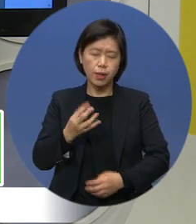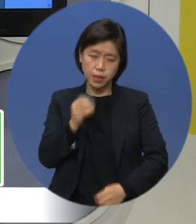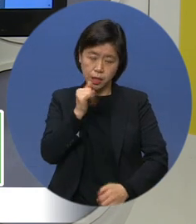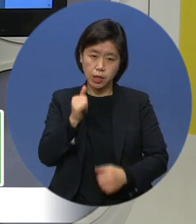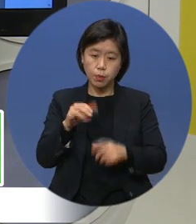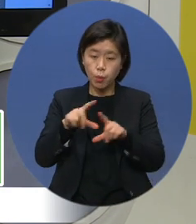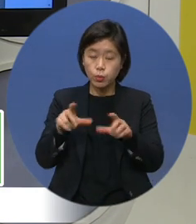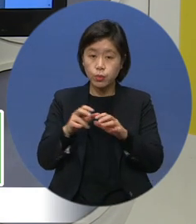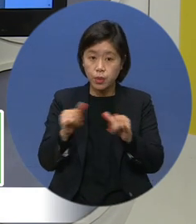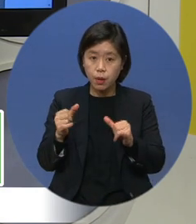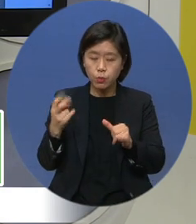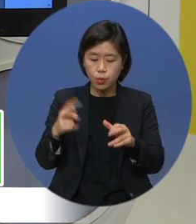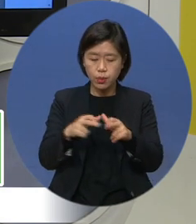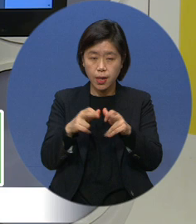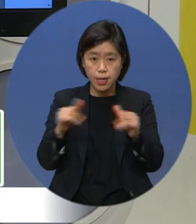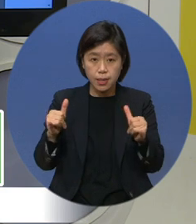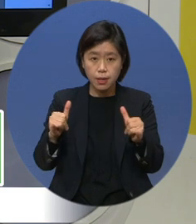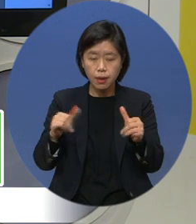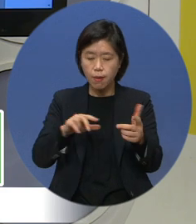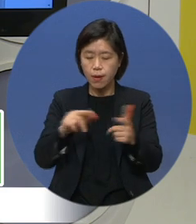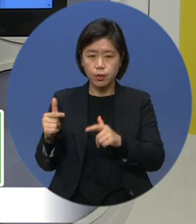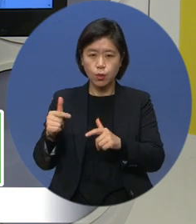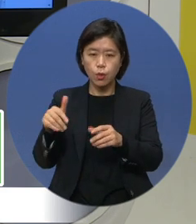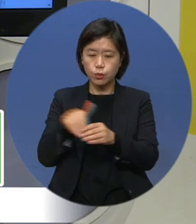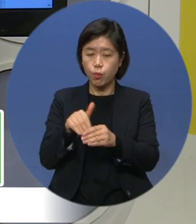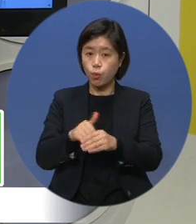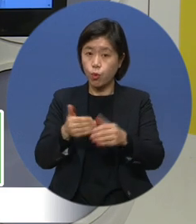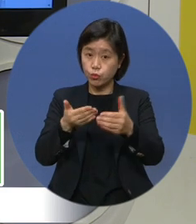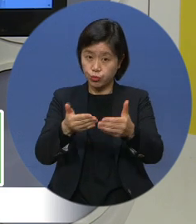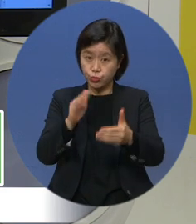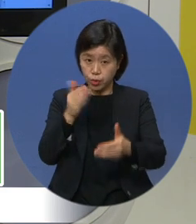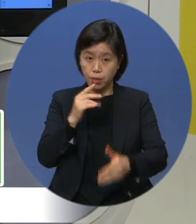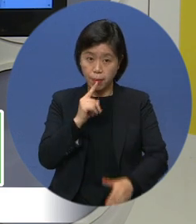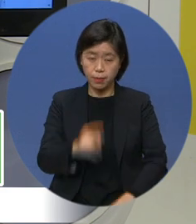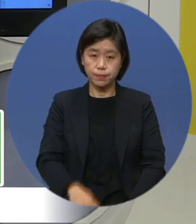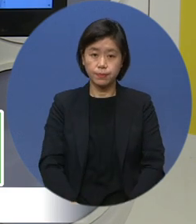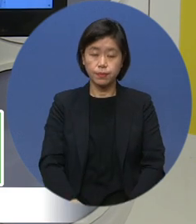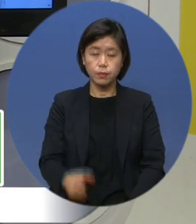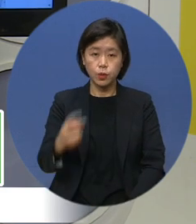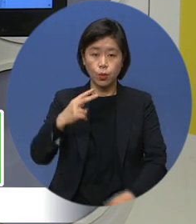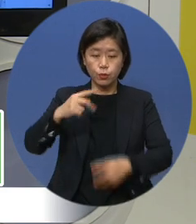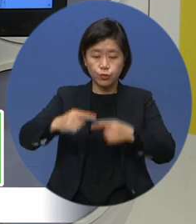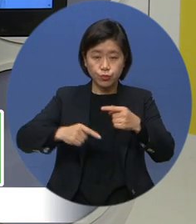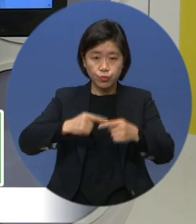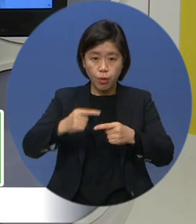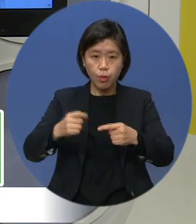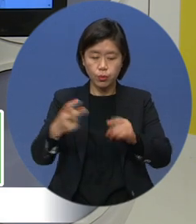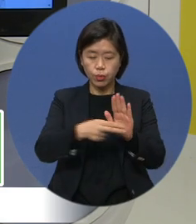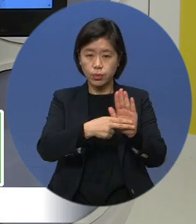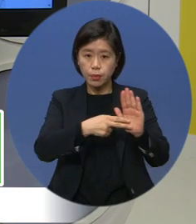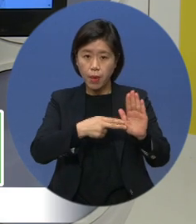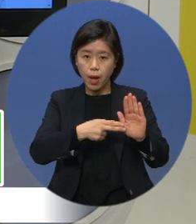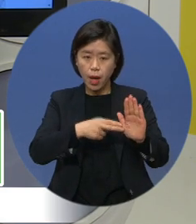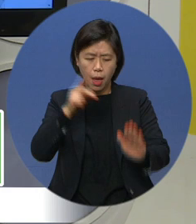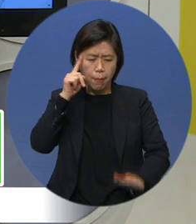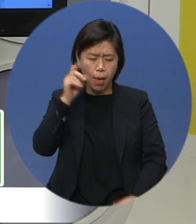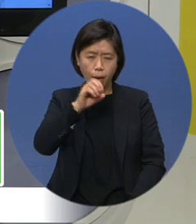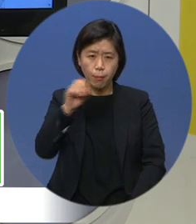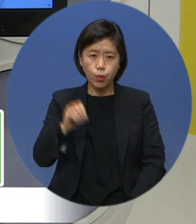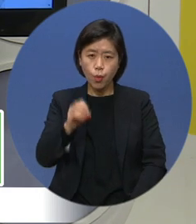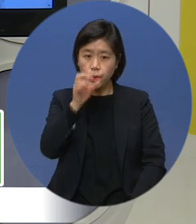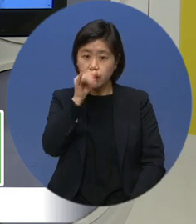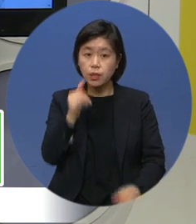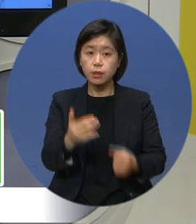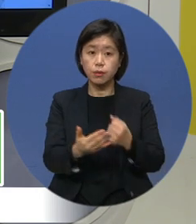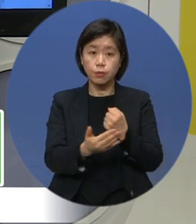도 힘이 될 것이라고 전했습니다 또한 수원 와 자막도 실시간으로 100% 적용해 주네 공국